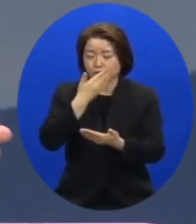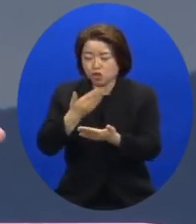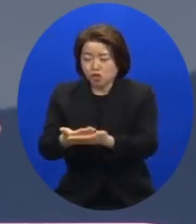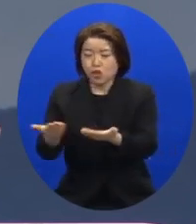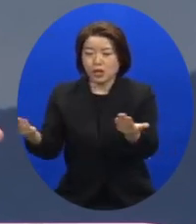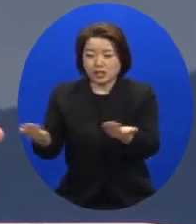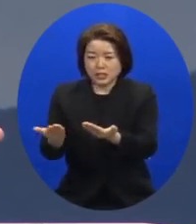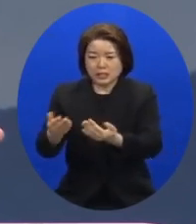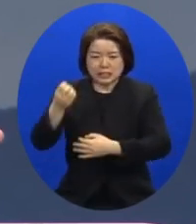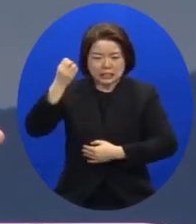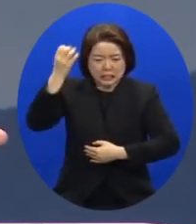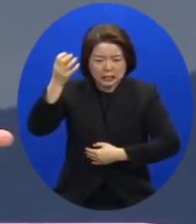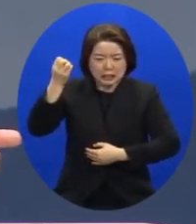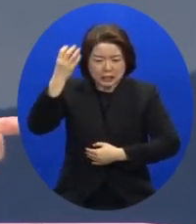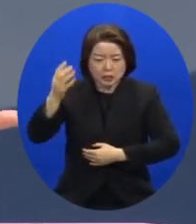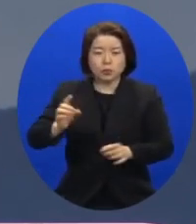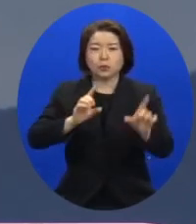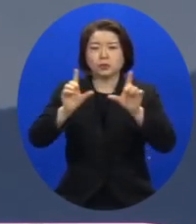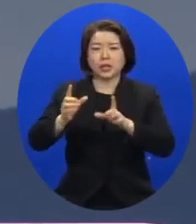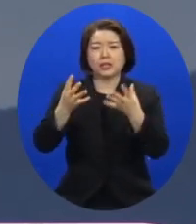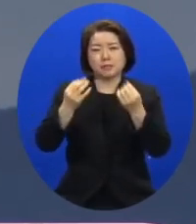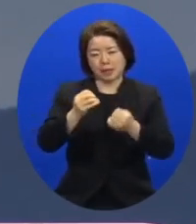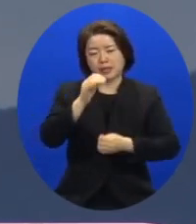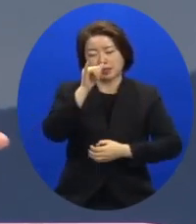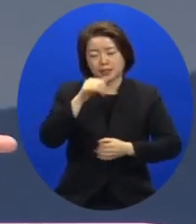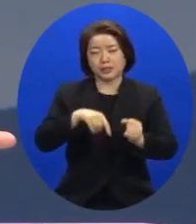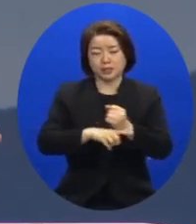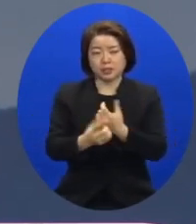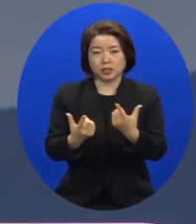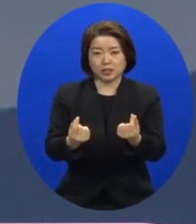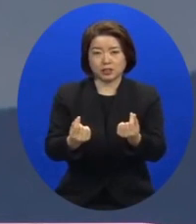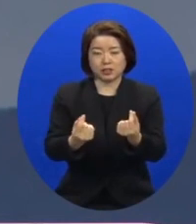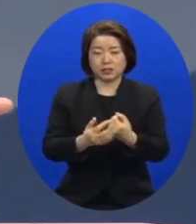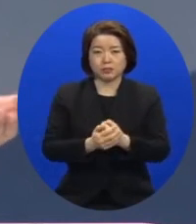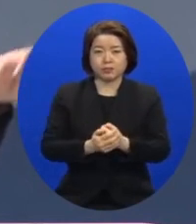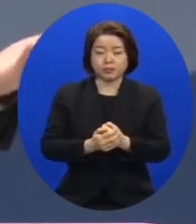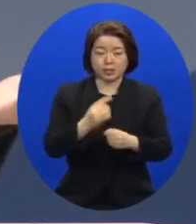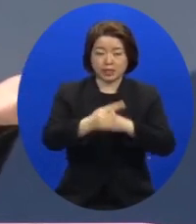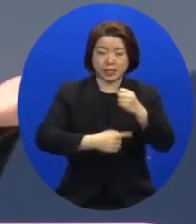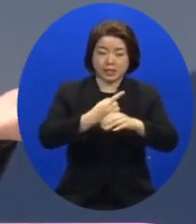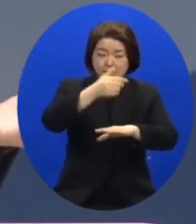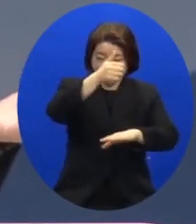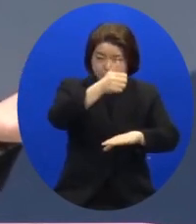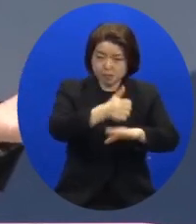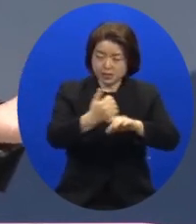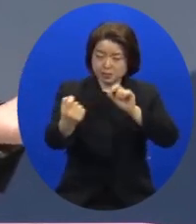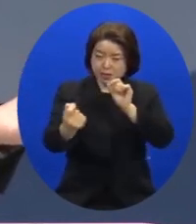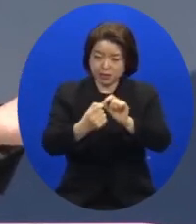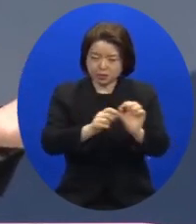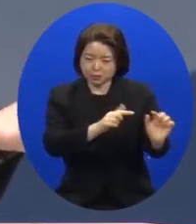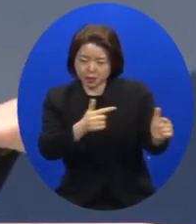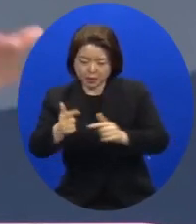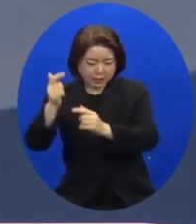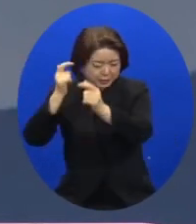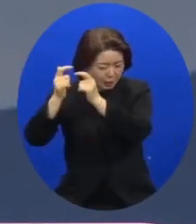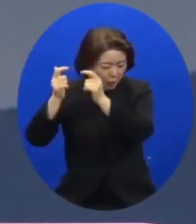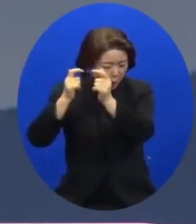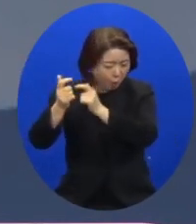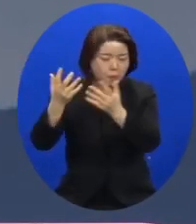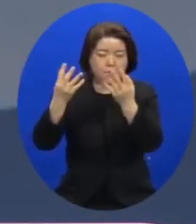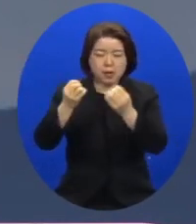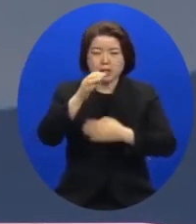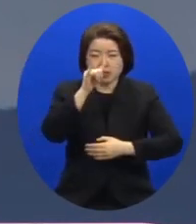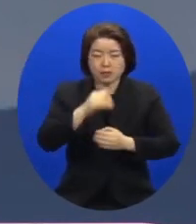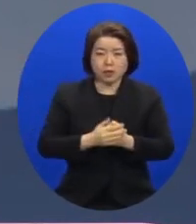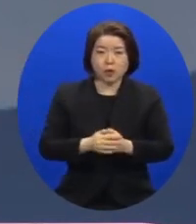놓치고 살았다면 여러분 연말이 다가오면서 이런저런 고민거리도 많을 겁니다 오늘도